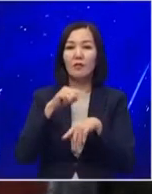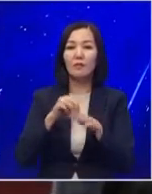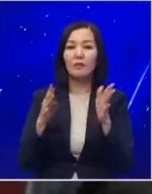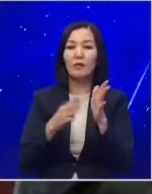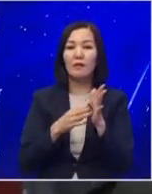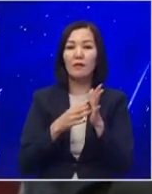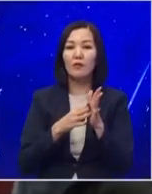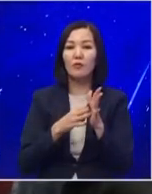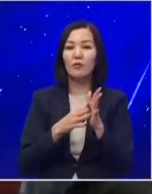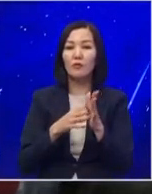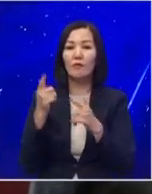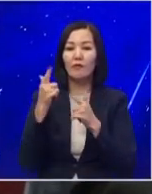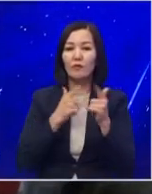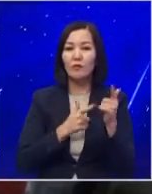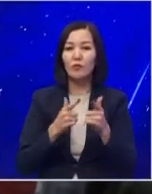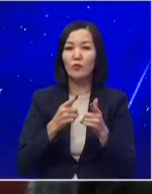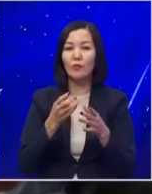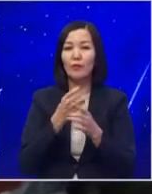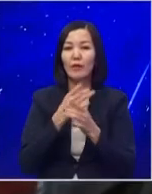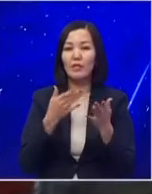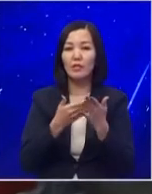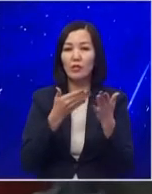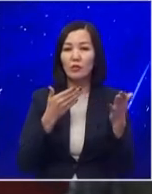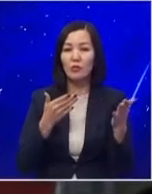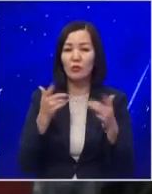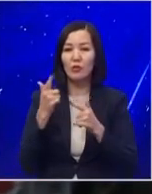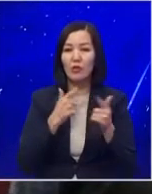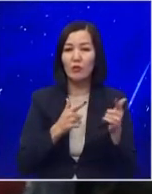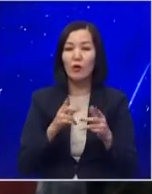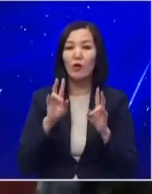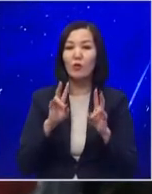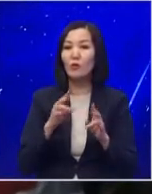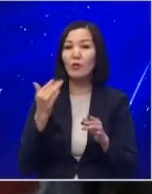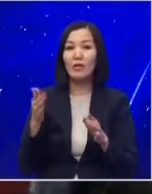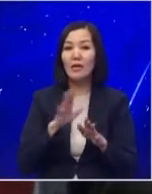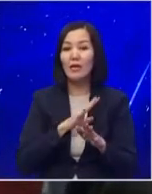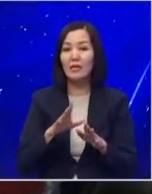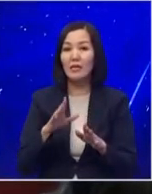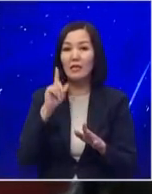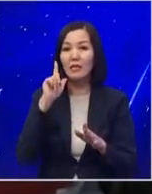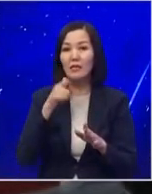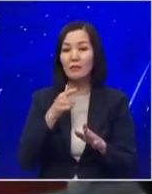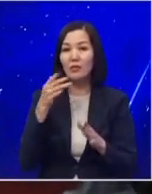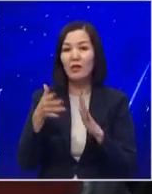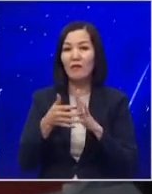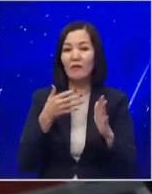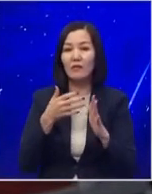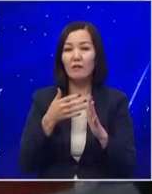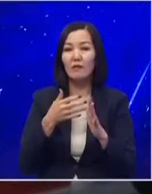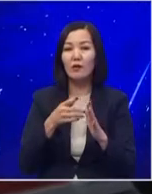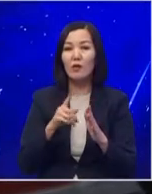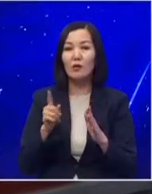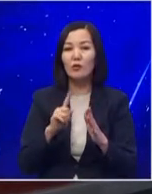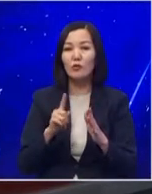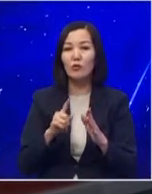этот момент уже вовсе готовят праздничный ужин на дастархан но не они на пульт диспетчера поступил вызов а это значит карета скорой